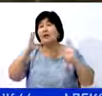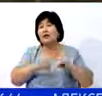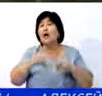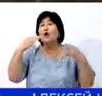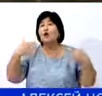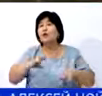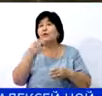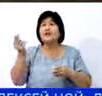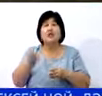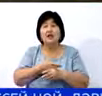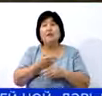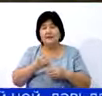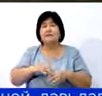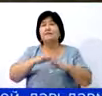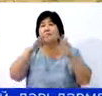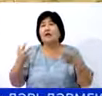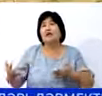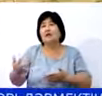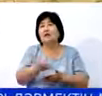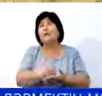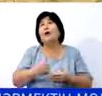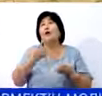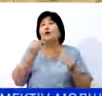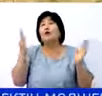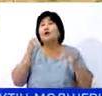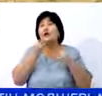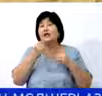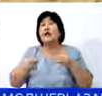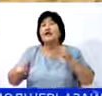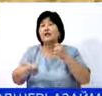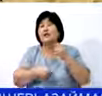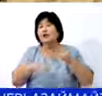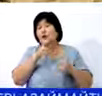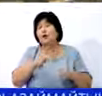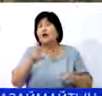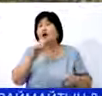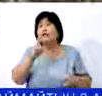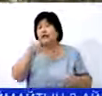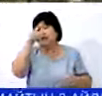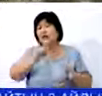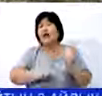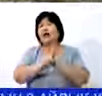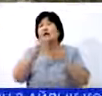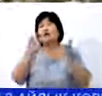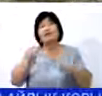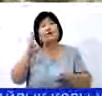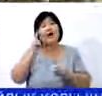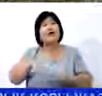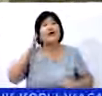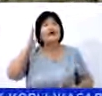төкпей шашпай жинап, қамбаны дәнге толтыру. Күн райы жақсы болса, егін ору науқаны қазан айының алғашқы күндерінде